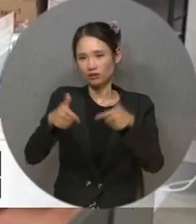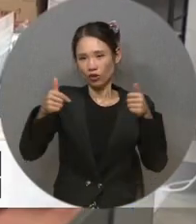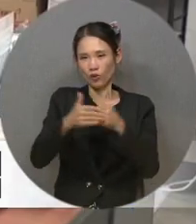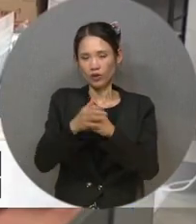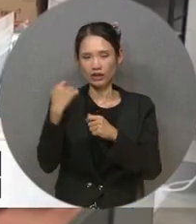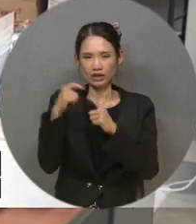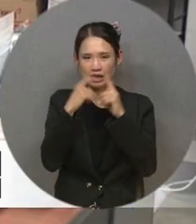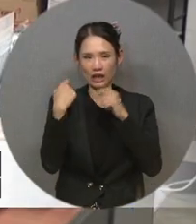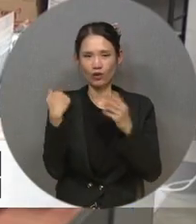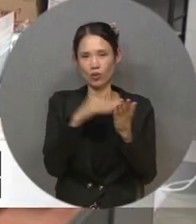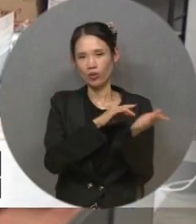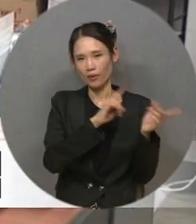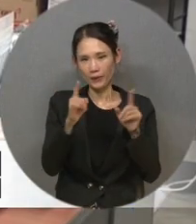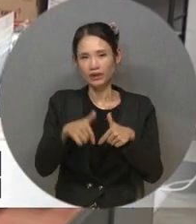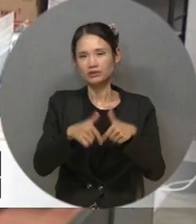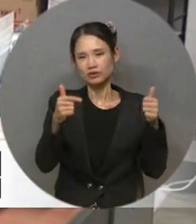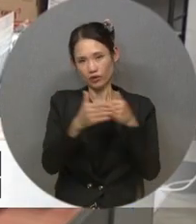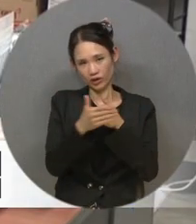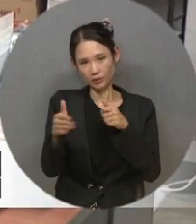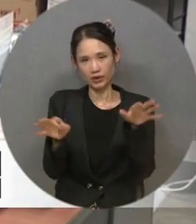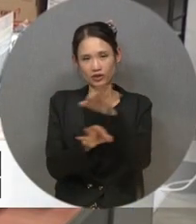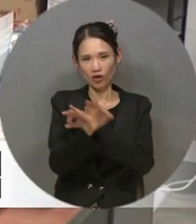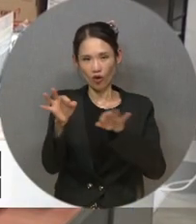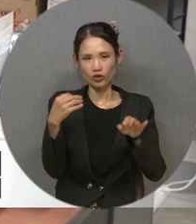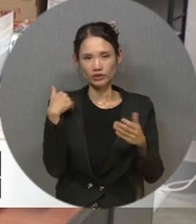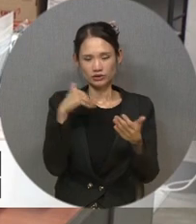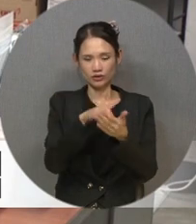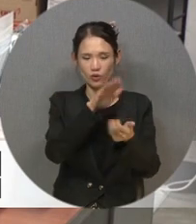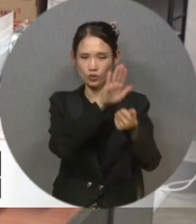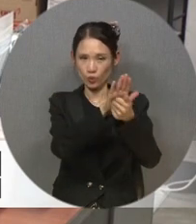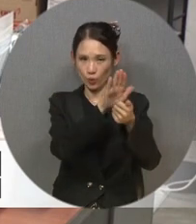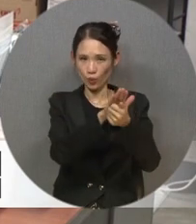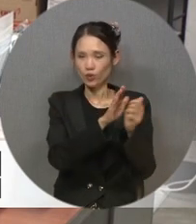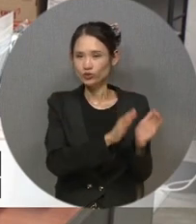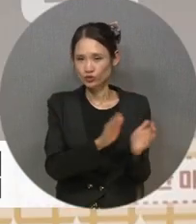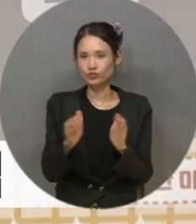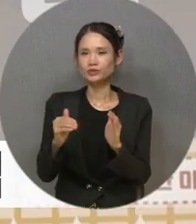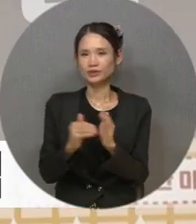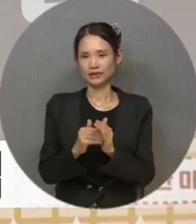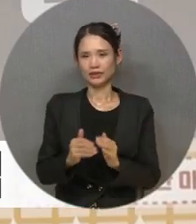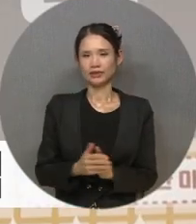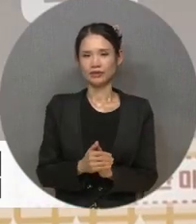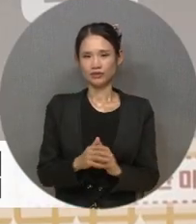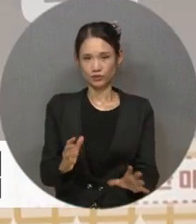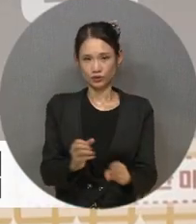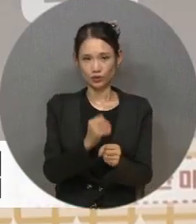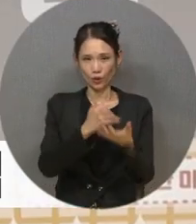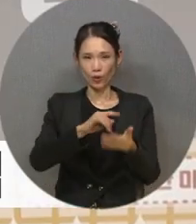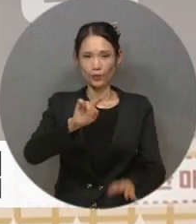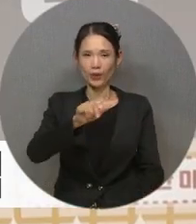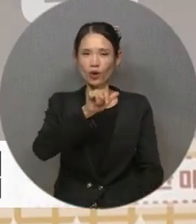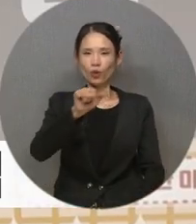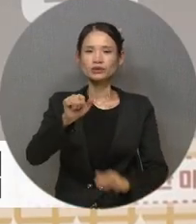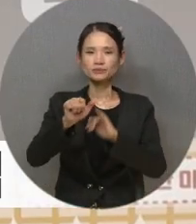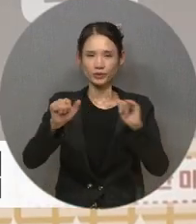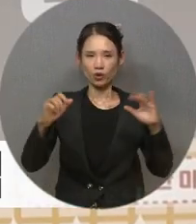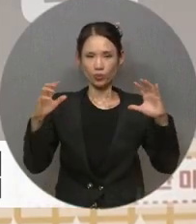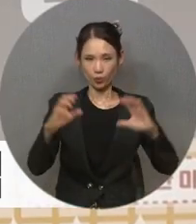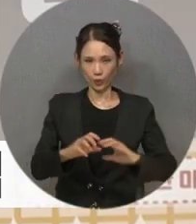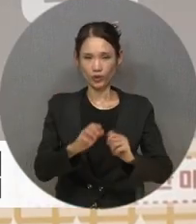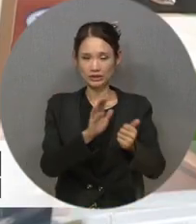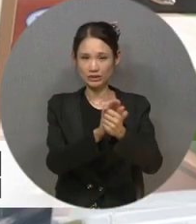따라 재도산을 예방하고 경제적 재기를 지원하고자 마련됐습니다. 총 150명을 모집하며